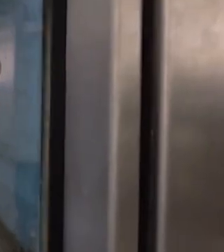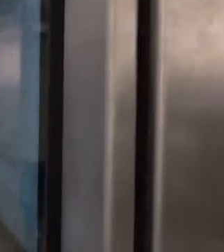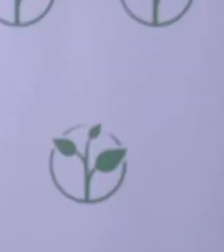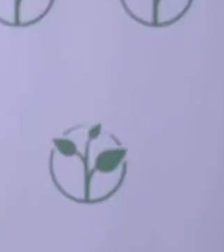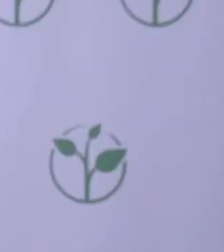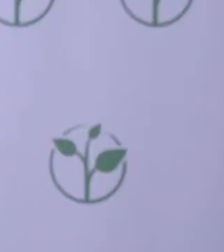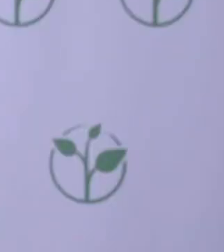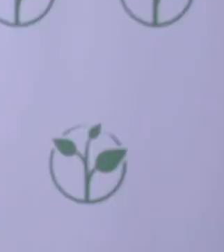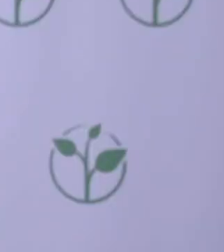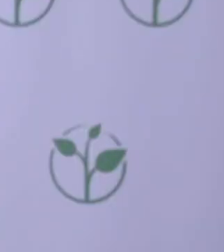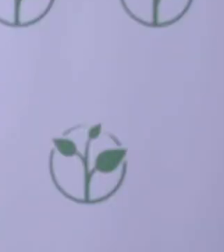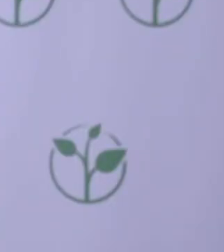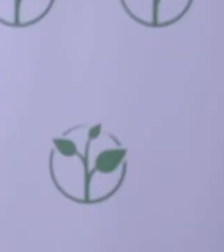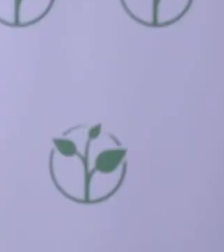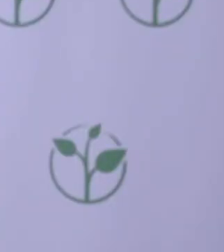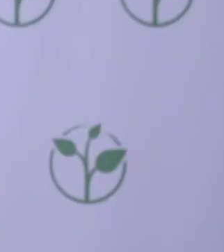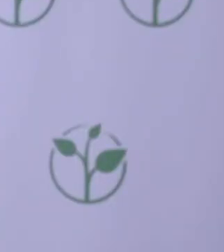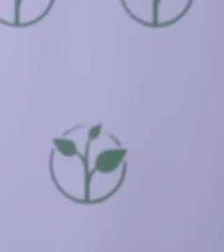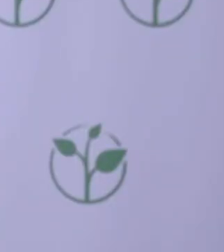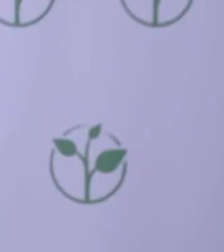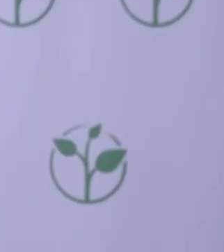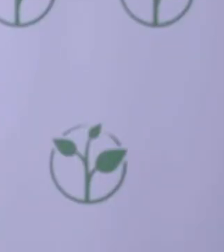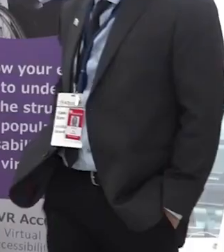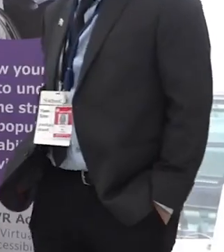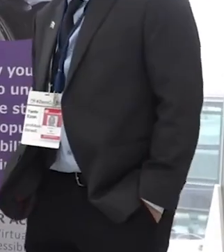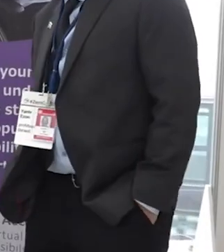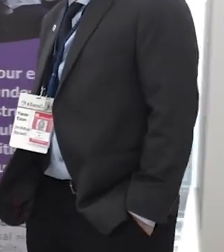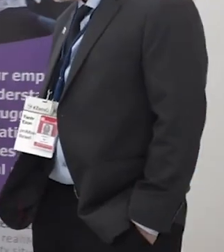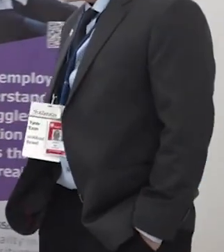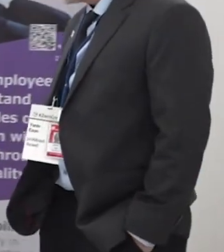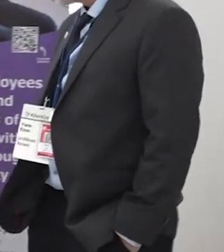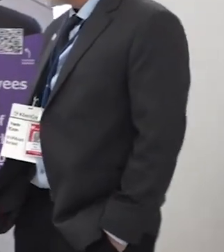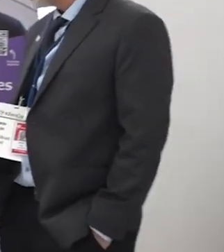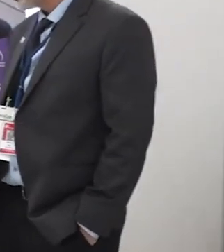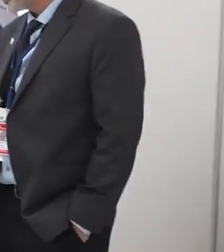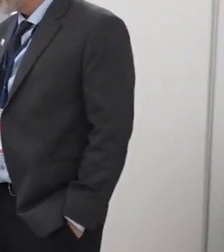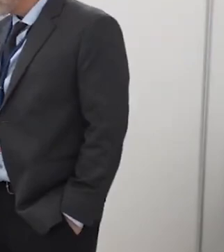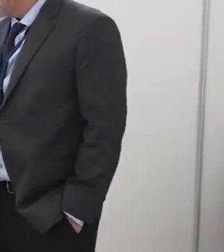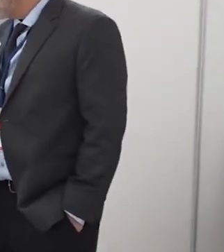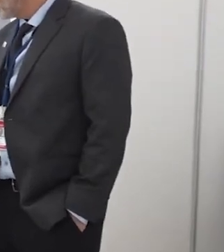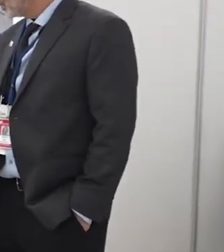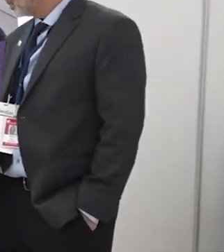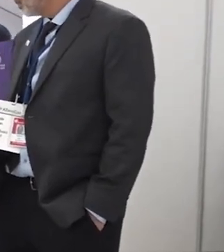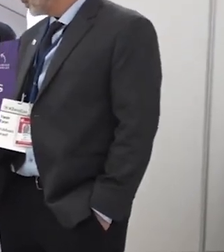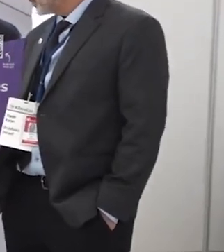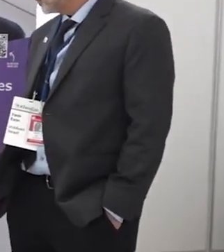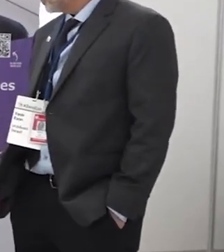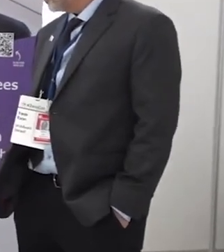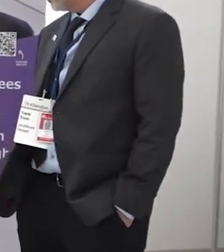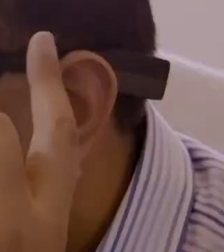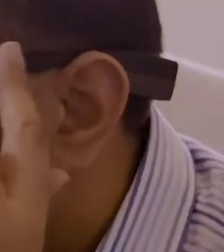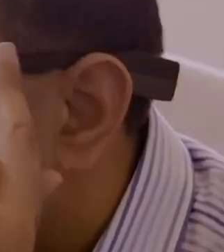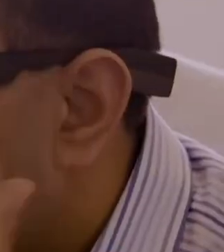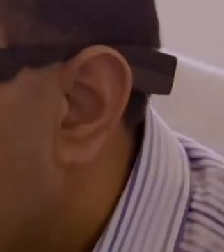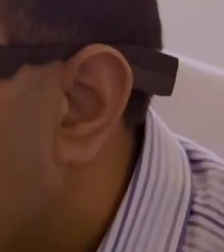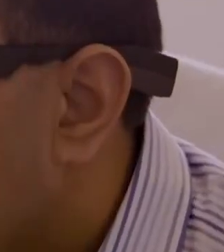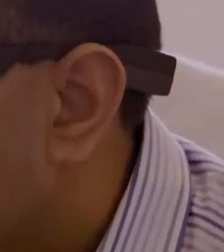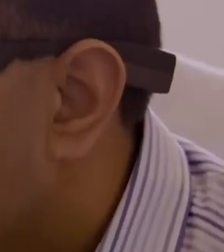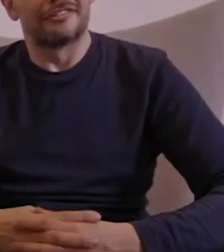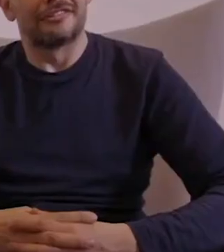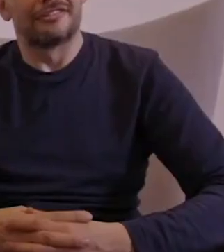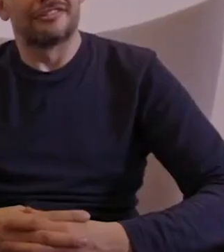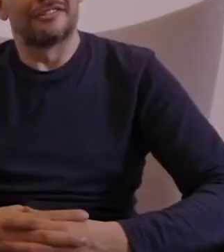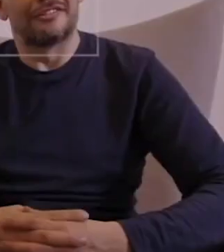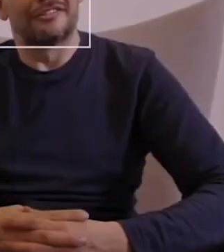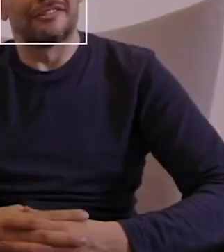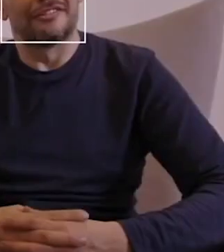können. Artificial Intelligence has come out of its shell. It's no longer just hidden and embedded in the technologies we use every day. Instead it's